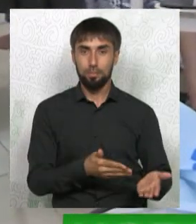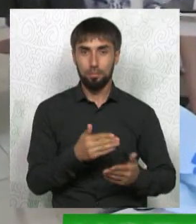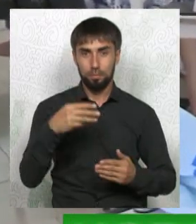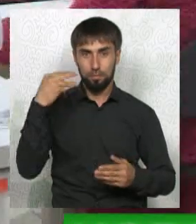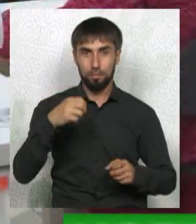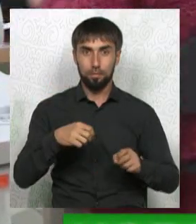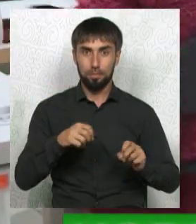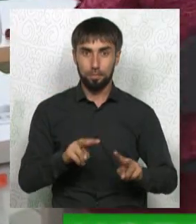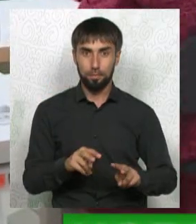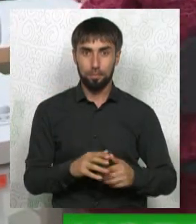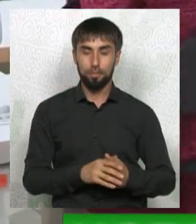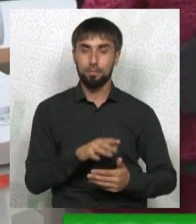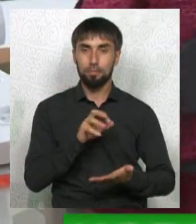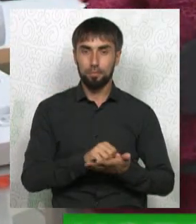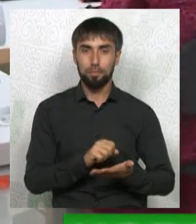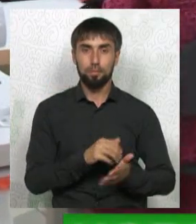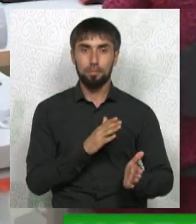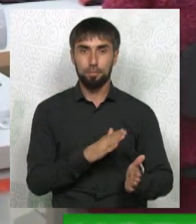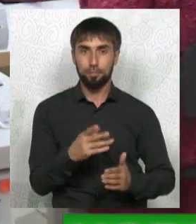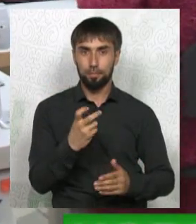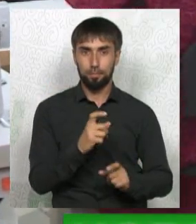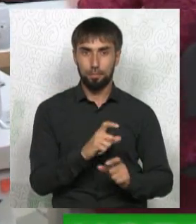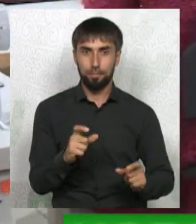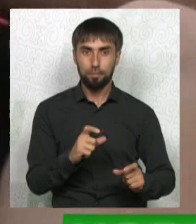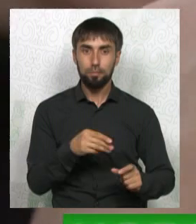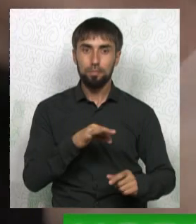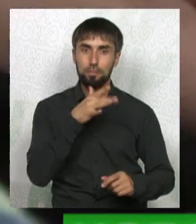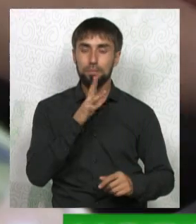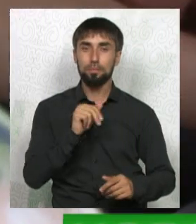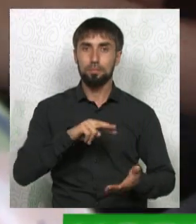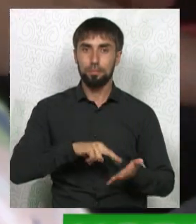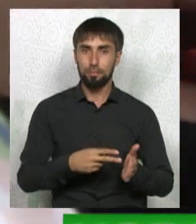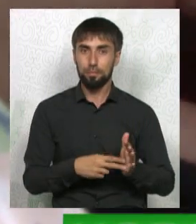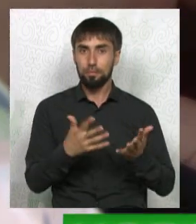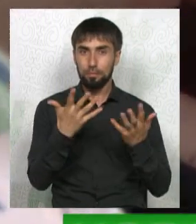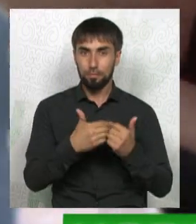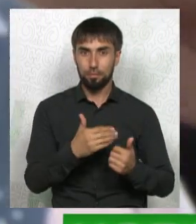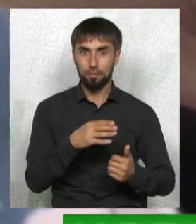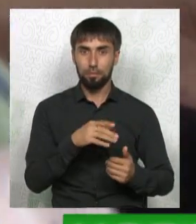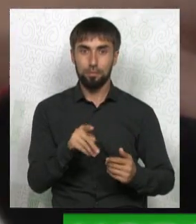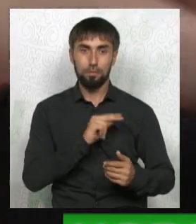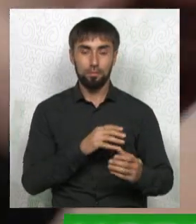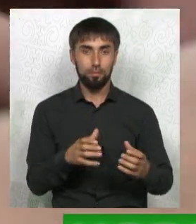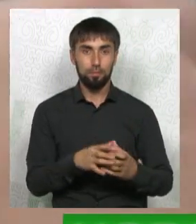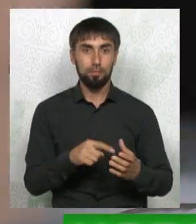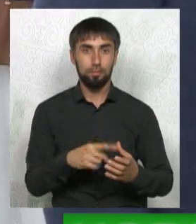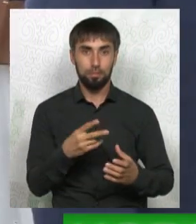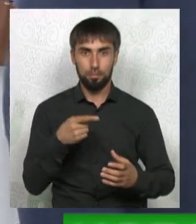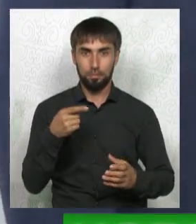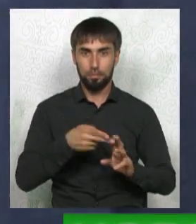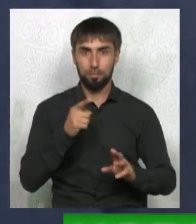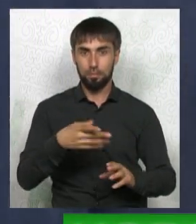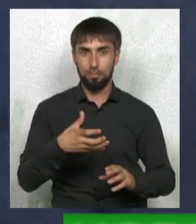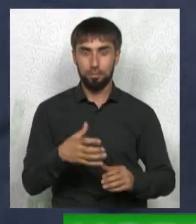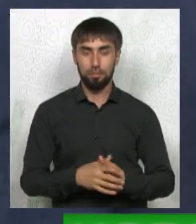турецких специалистов, задействованы порядка 200 человек, в то время как планируемое количество штата должно составить